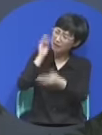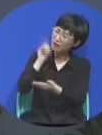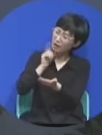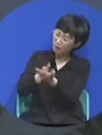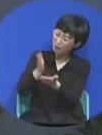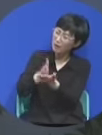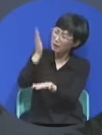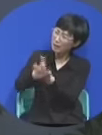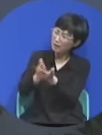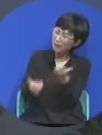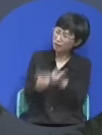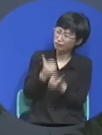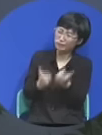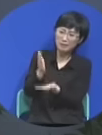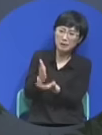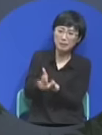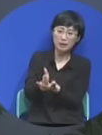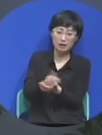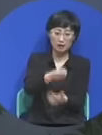지금